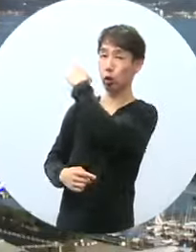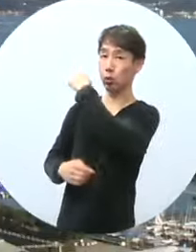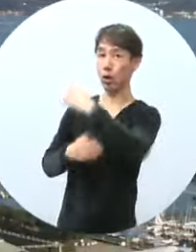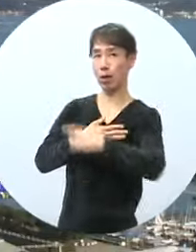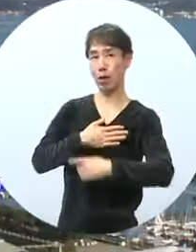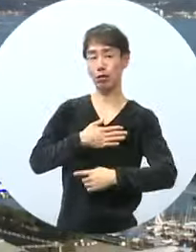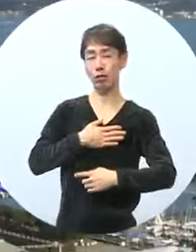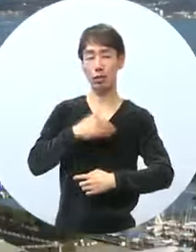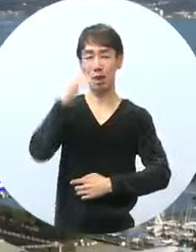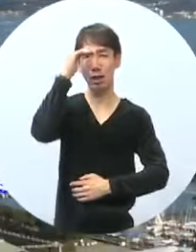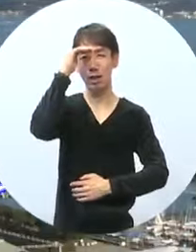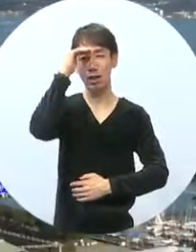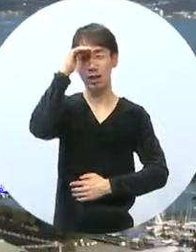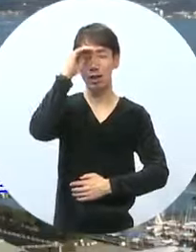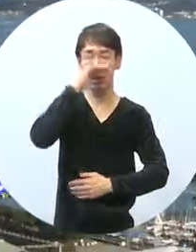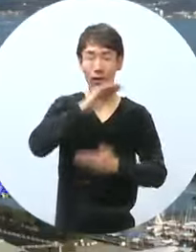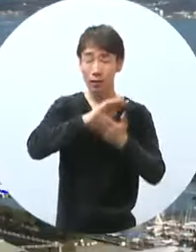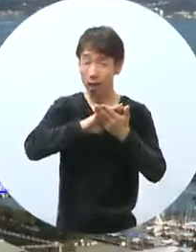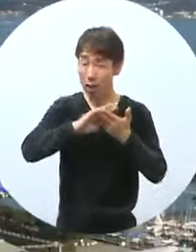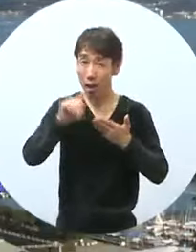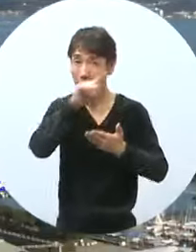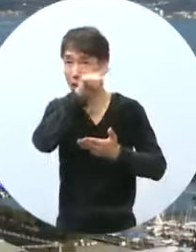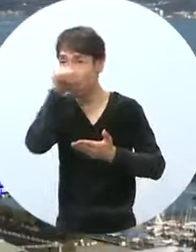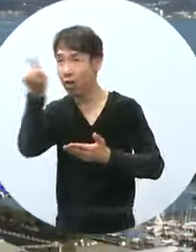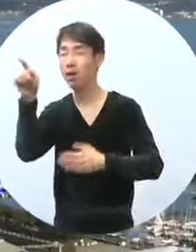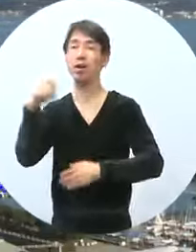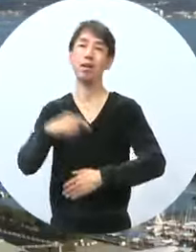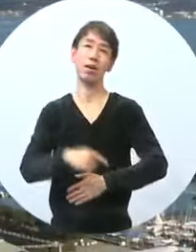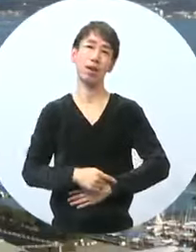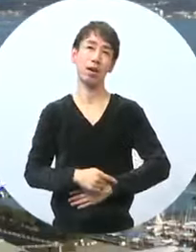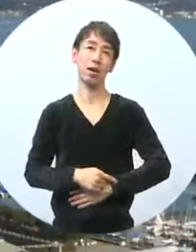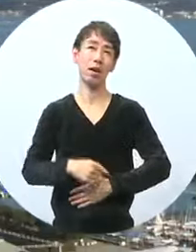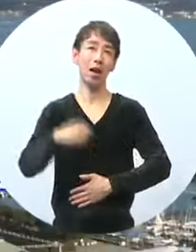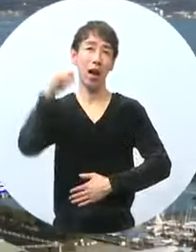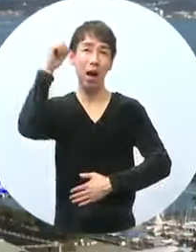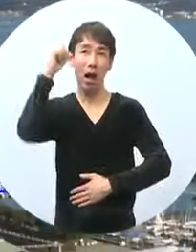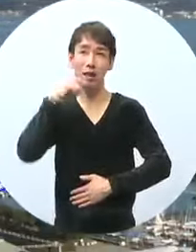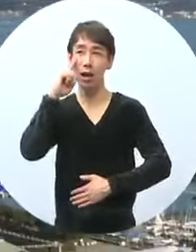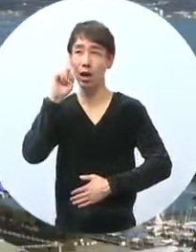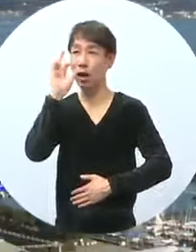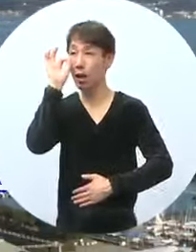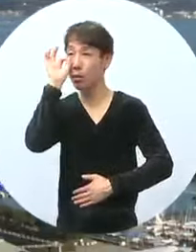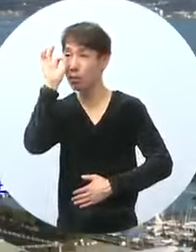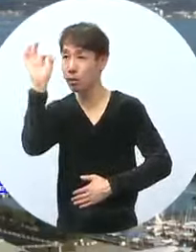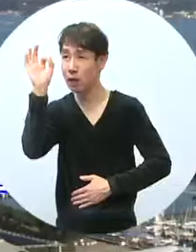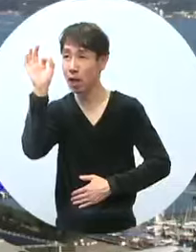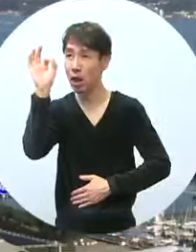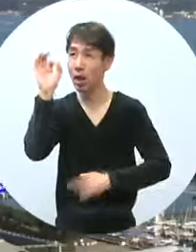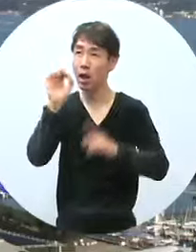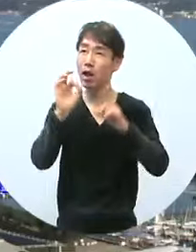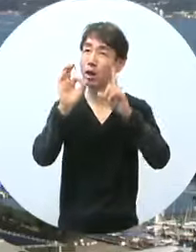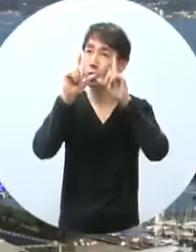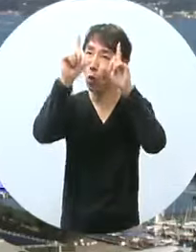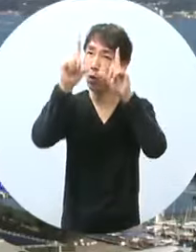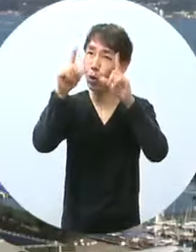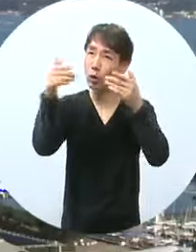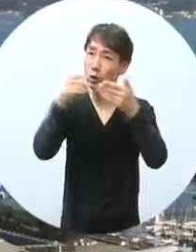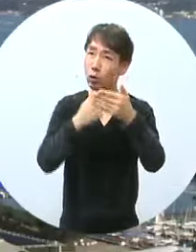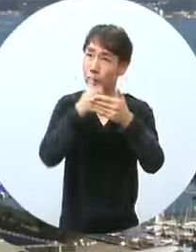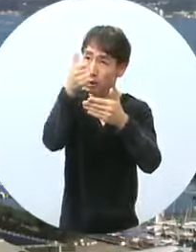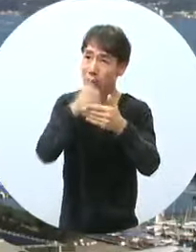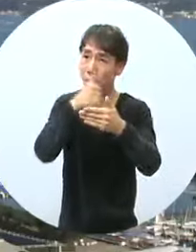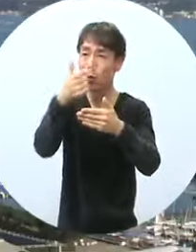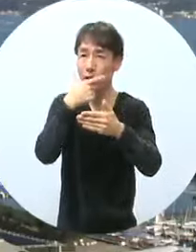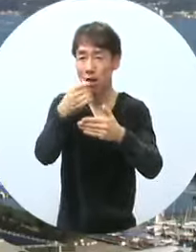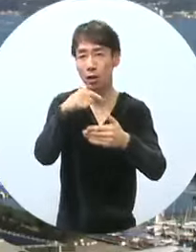通りこの景色ですから、この景色のね、朝見て東京に仕事に行きたいな、将来こういうところに住み